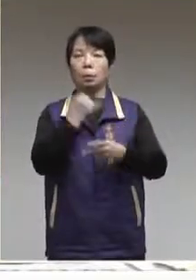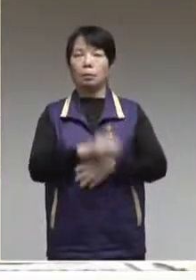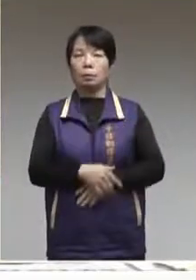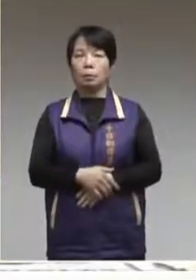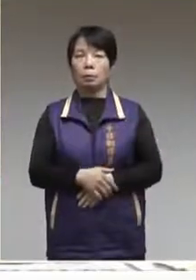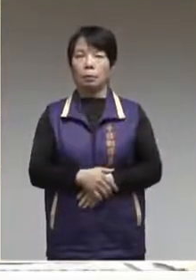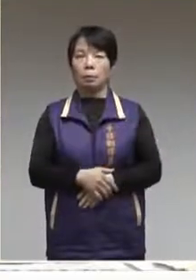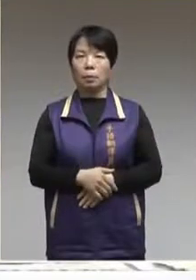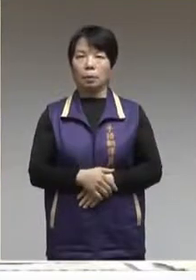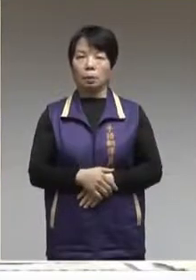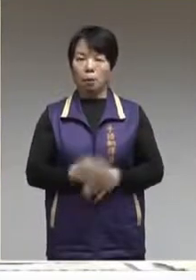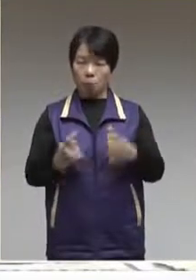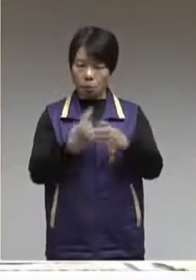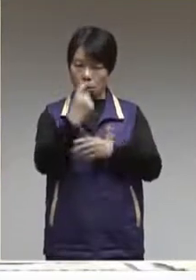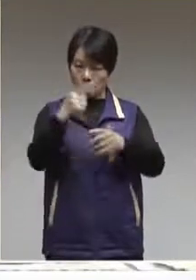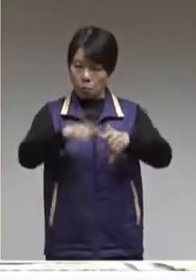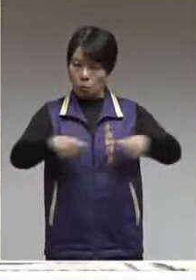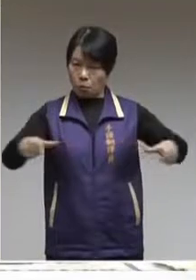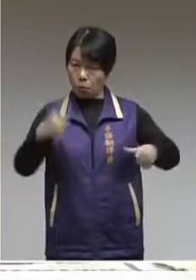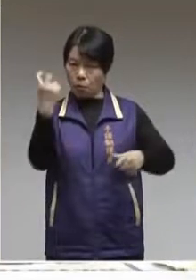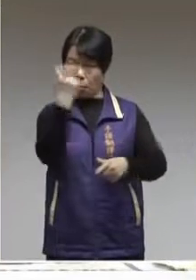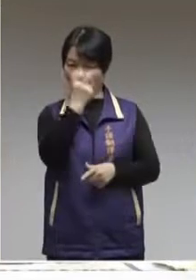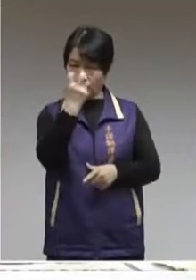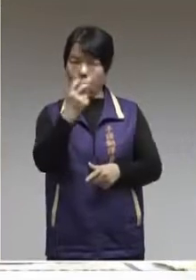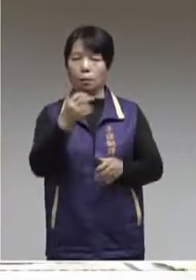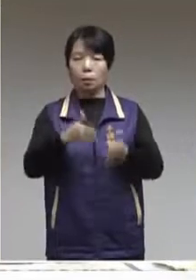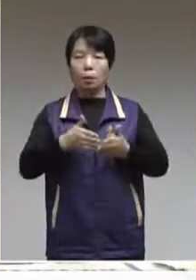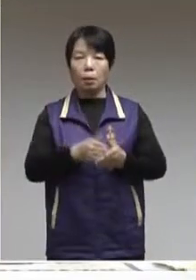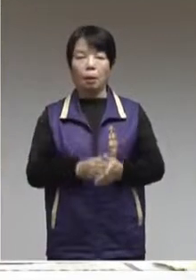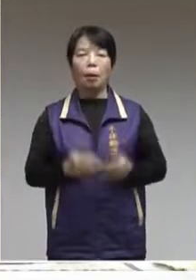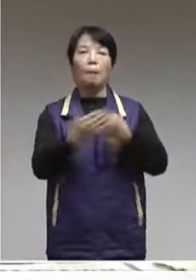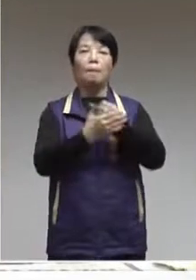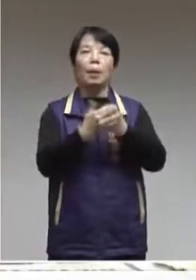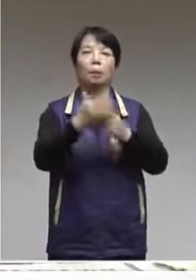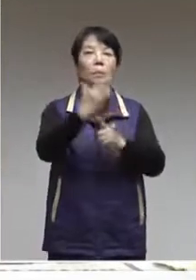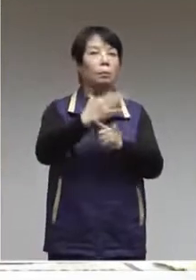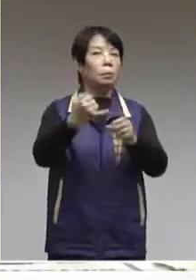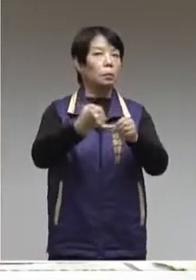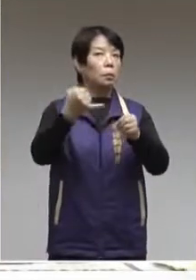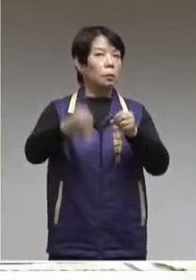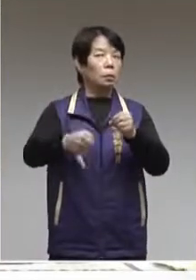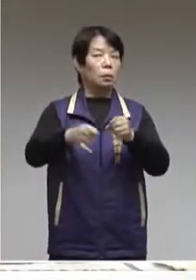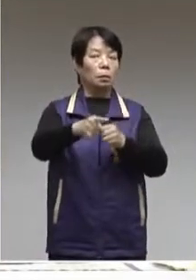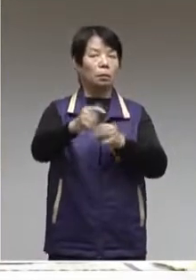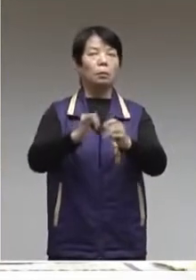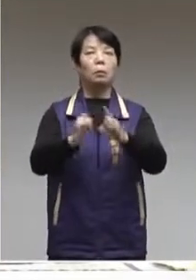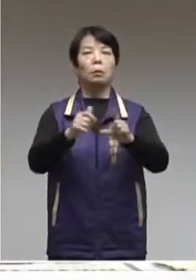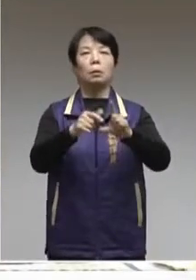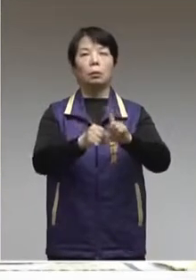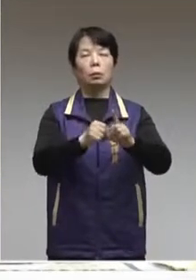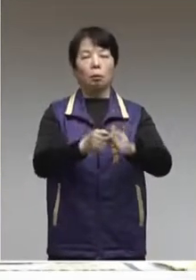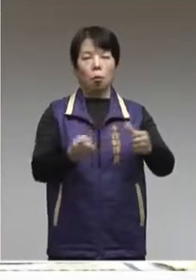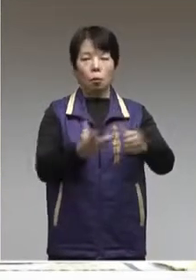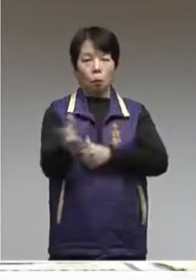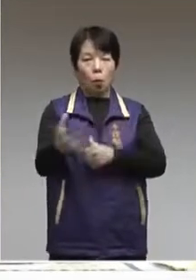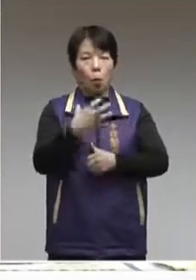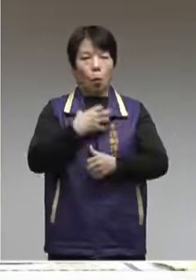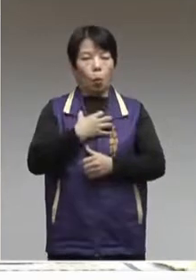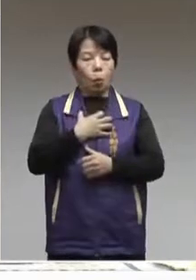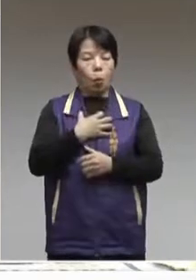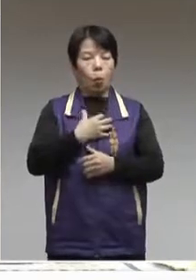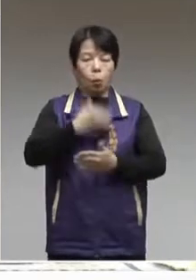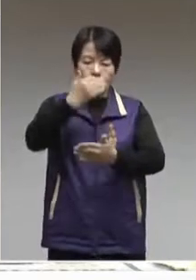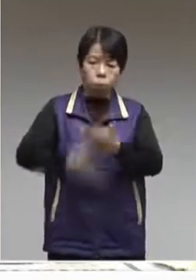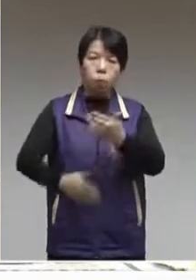这个做扩大筛检，来确保旗津区的社区传播的风险可以降到最